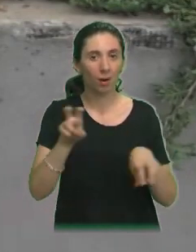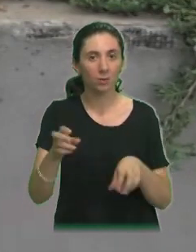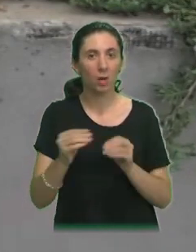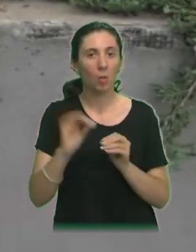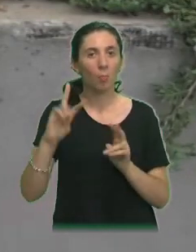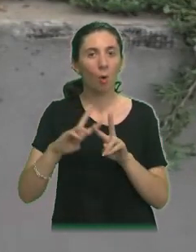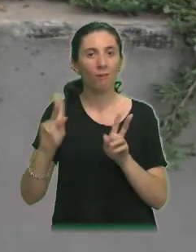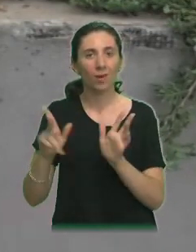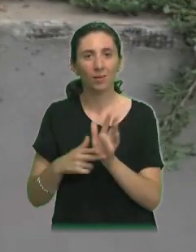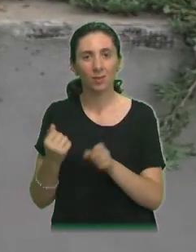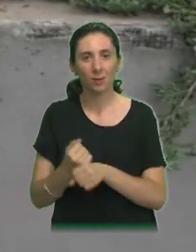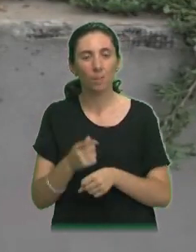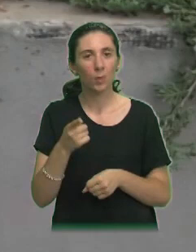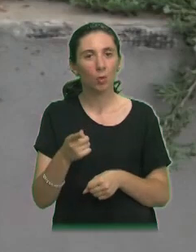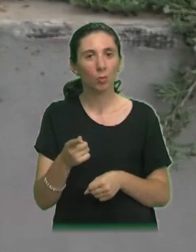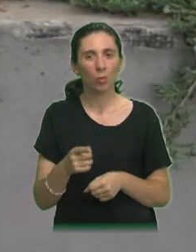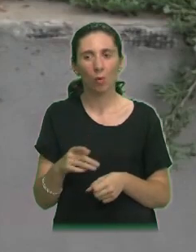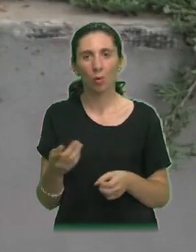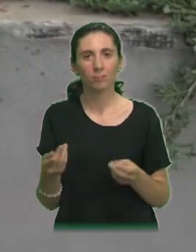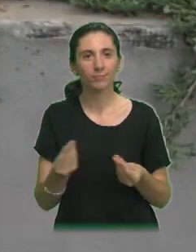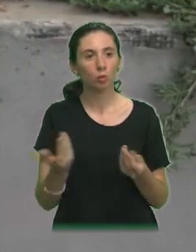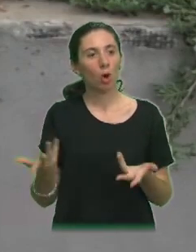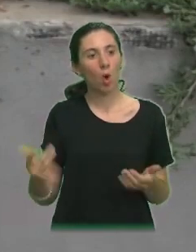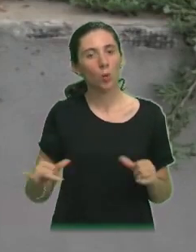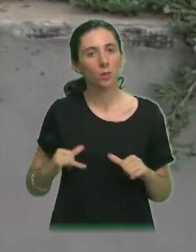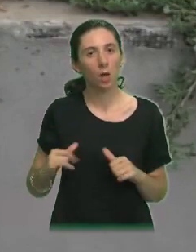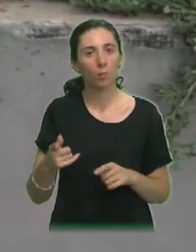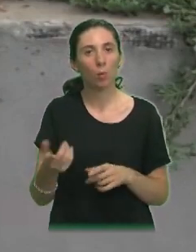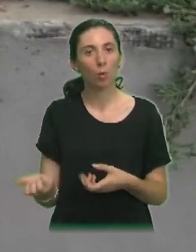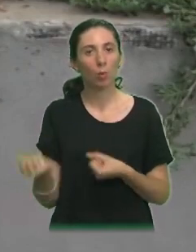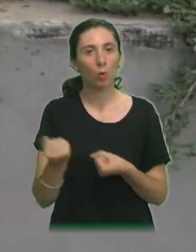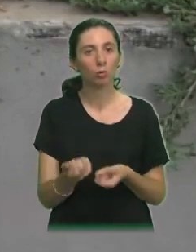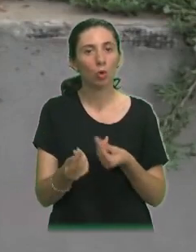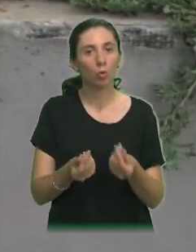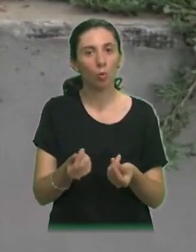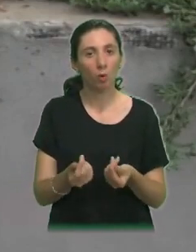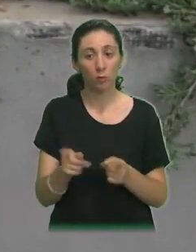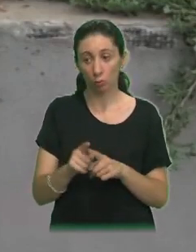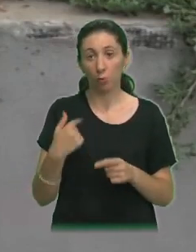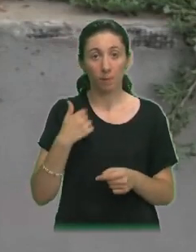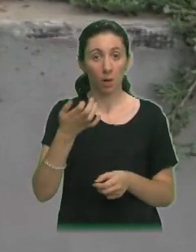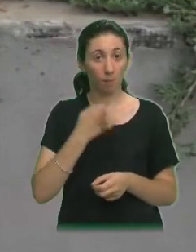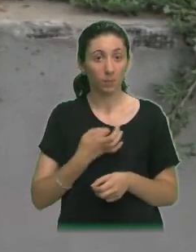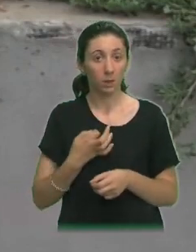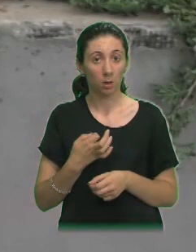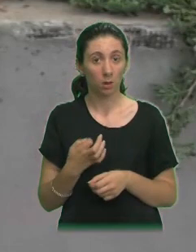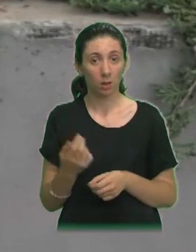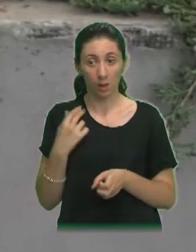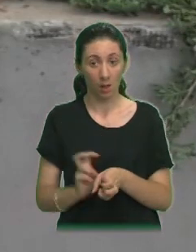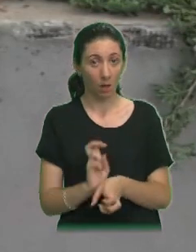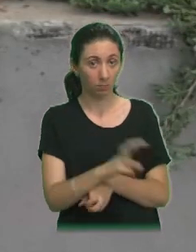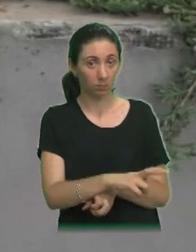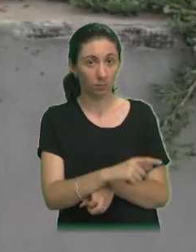što donosi novac. Čak su i mene pitali da pređem u bowling, međutim tu